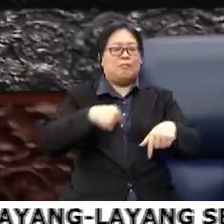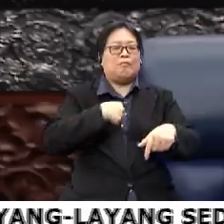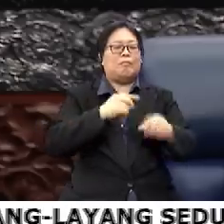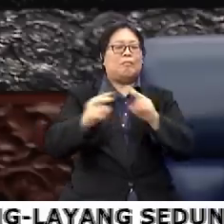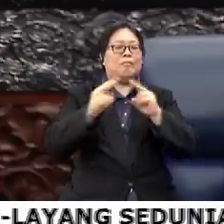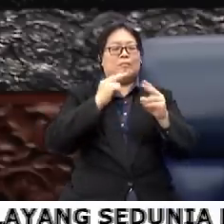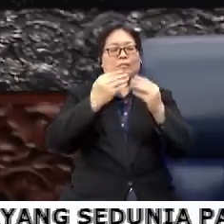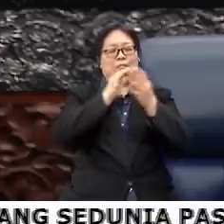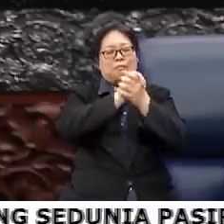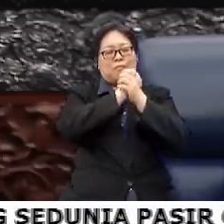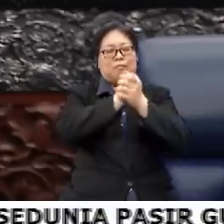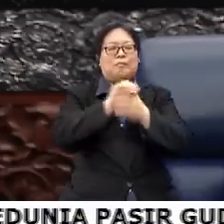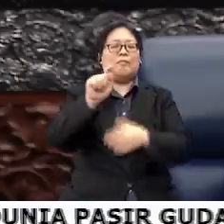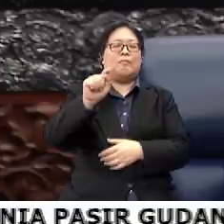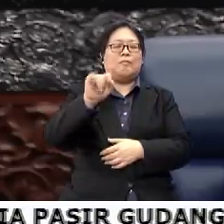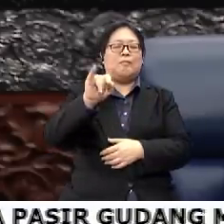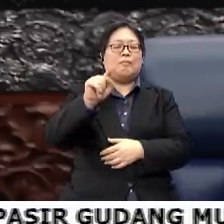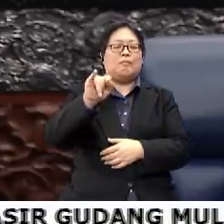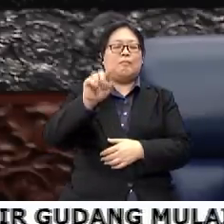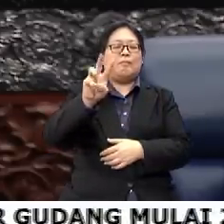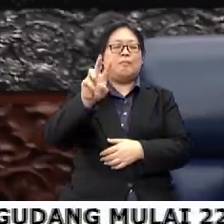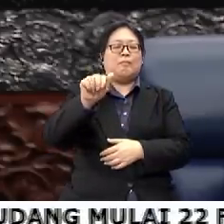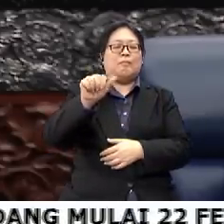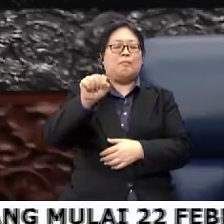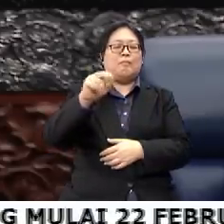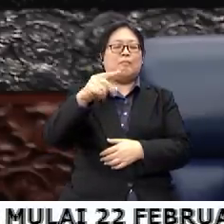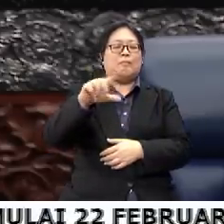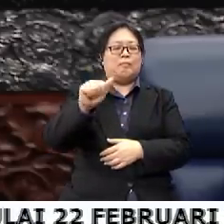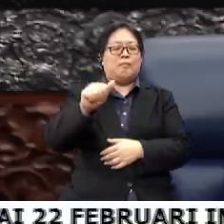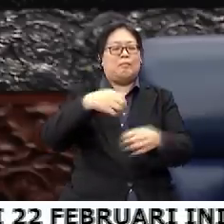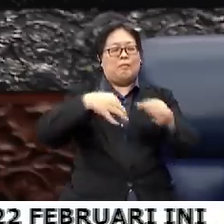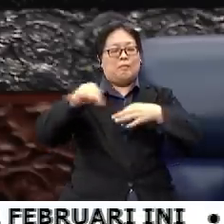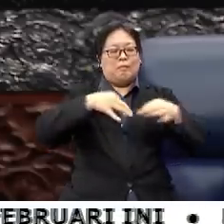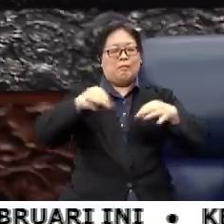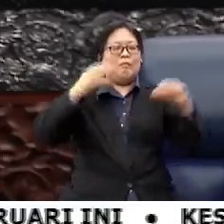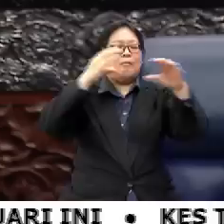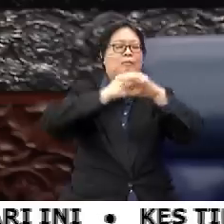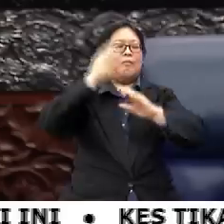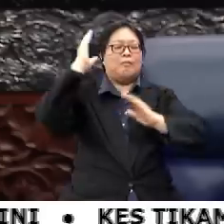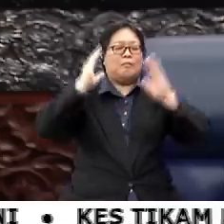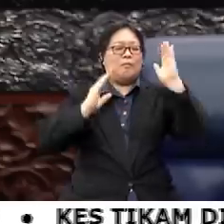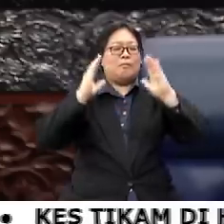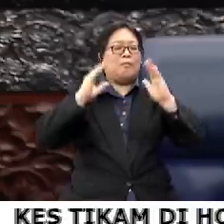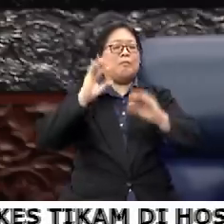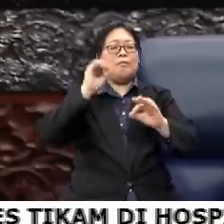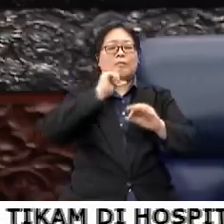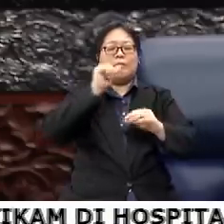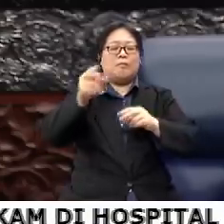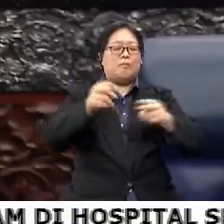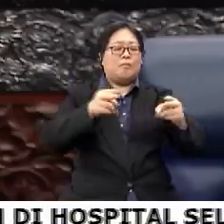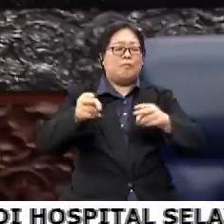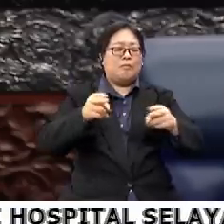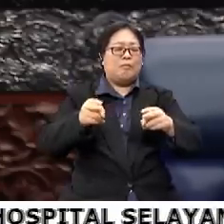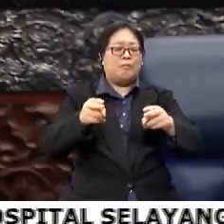kepada Titi Wangsa semalam yang telah menjelas panjang lebar cabaran besar negara kalau kita tak uruskan soal pemulihan